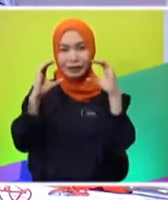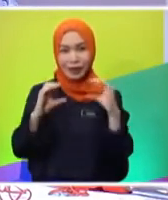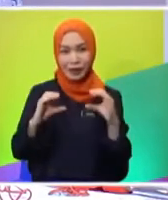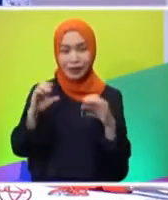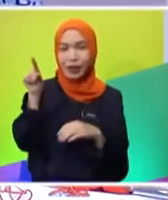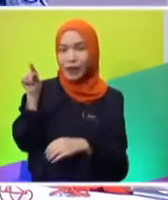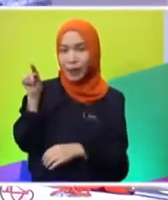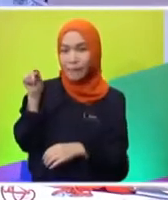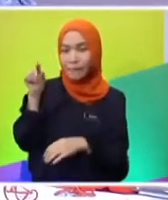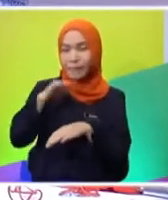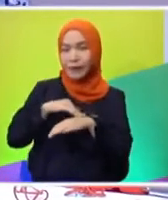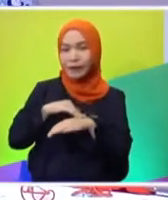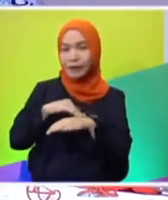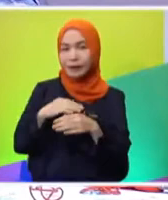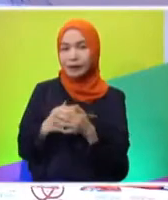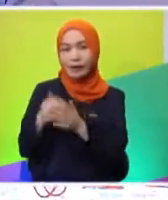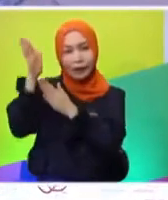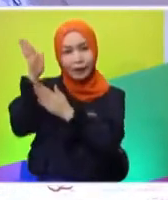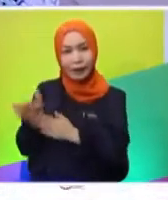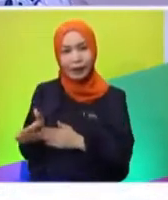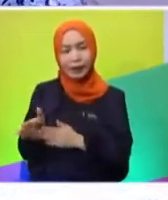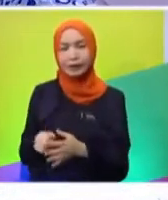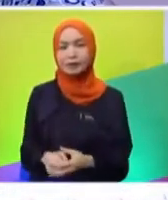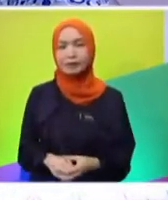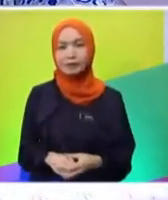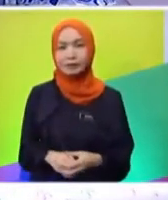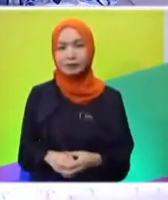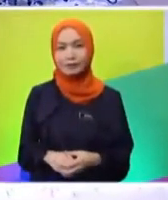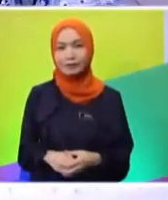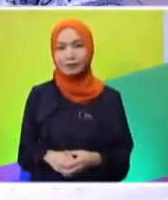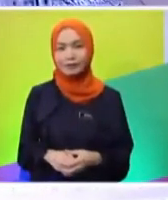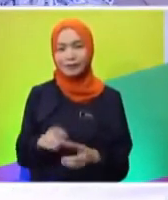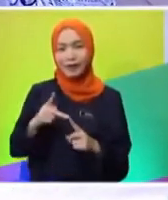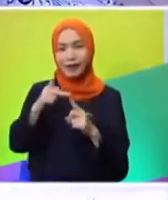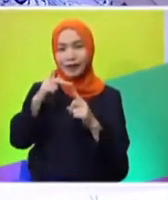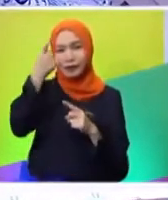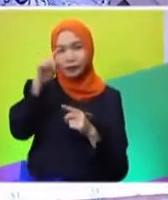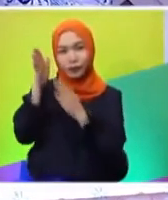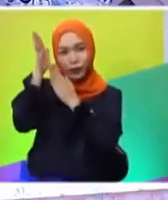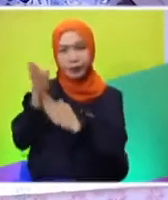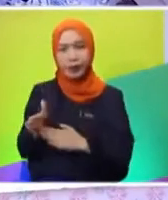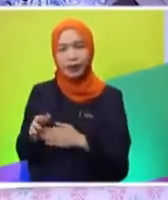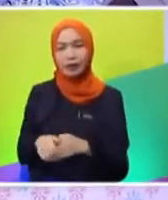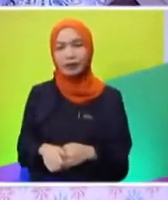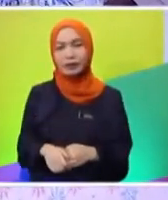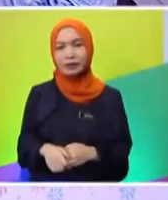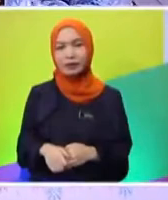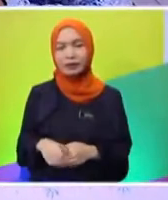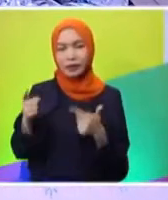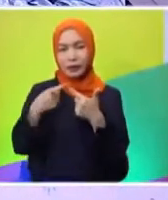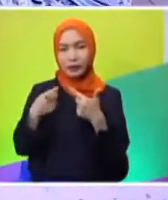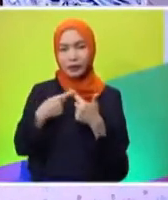dipaku dan dipasang ataupun digantung Oke musti pada dinding lah ya khusus pada dinding kita Gan ini kepada Acha yang kedua